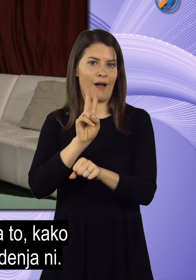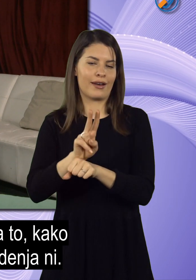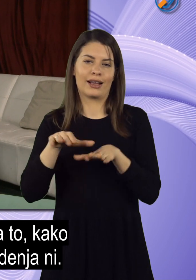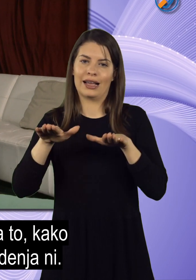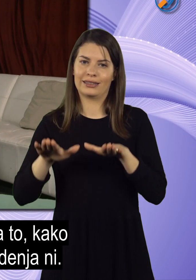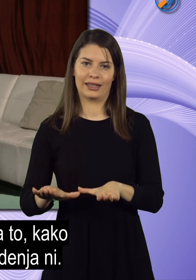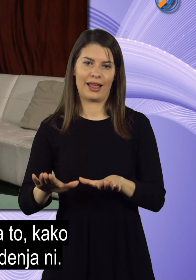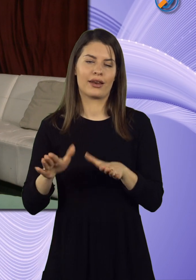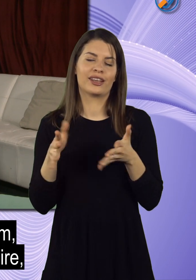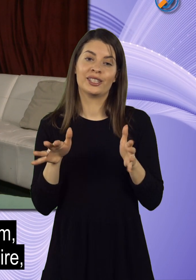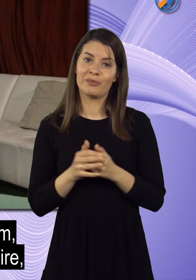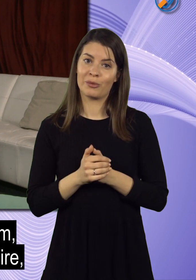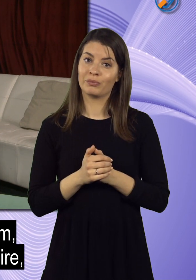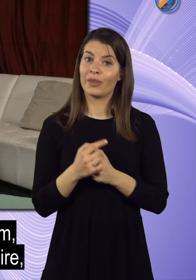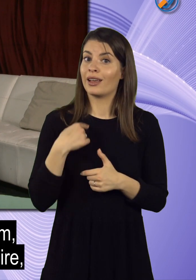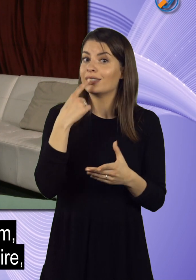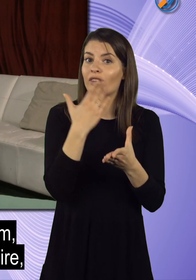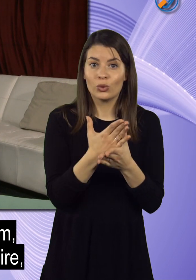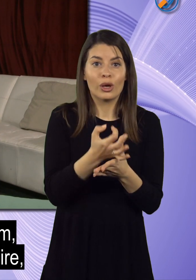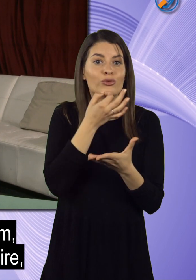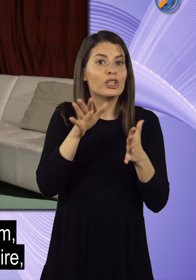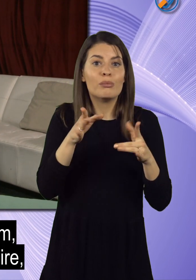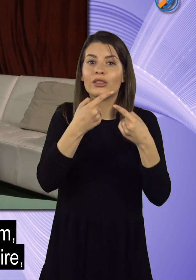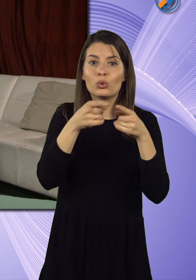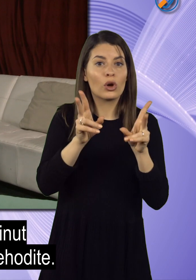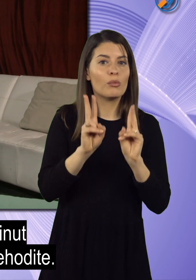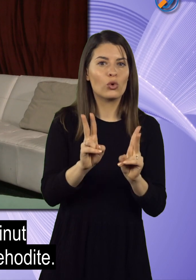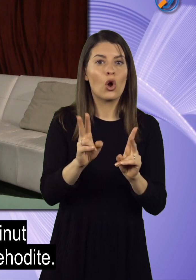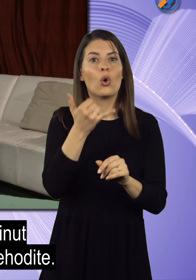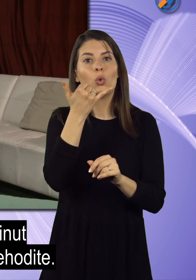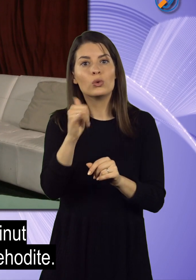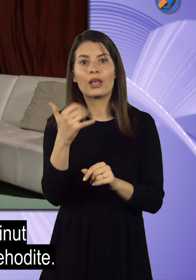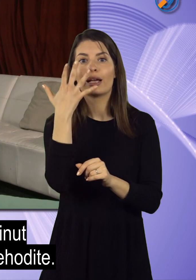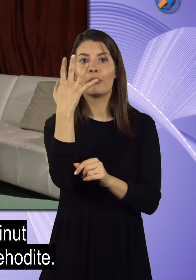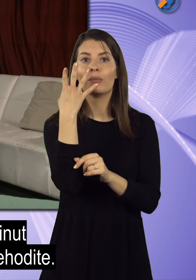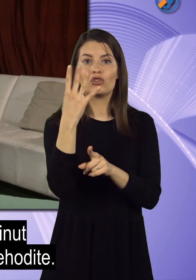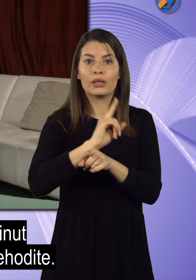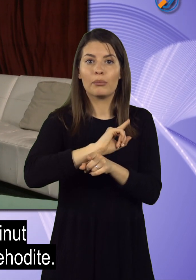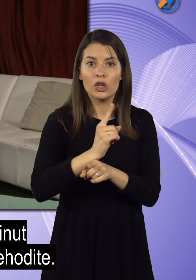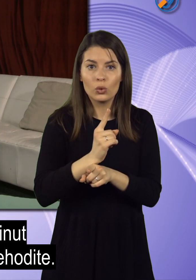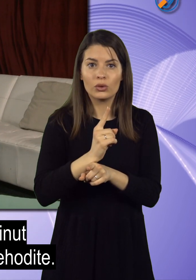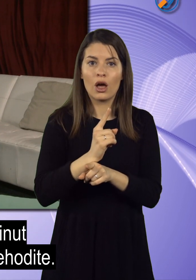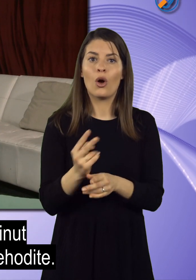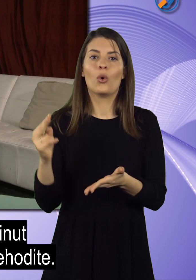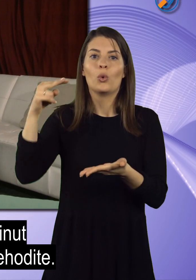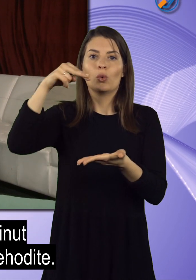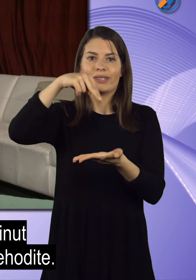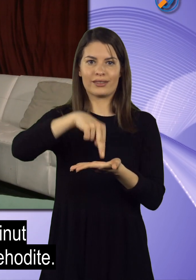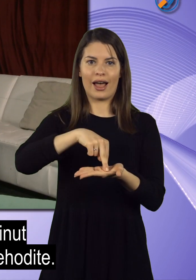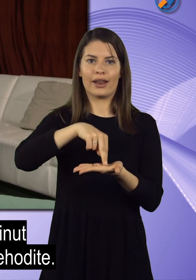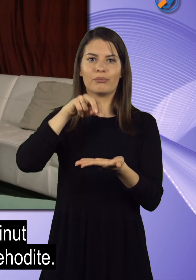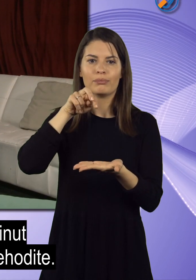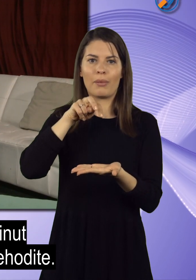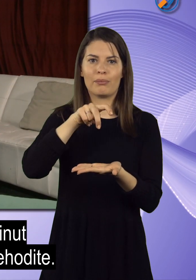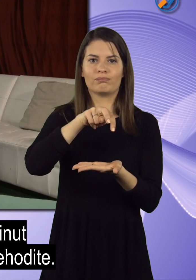varnega sedenja ni. Tako da priporočam, če nimate druge izbire, da vsaj vsakih 45 minut vstanete in